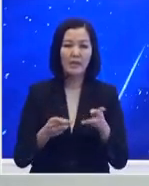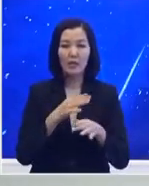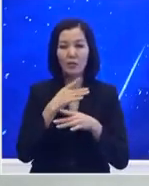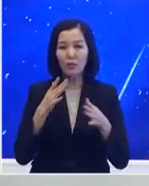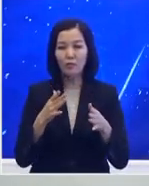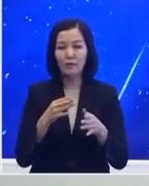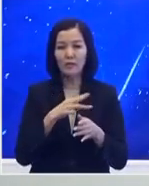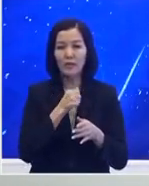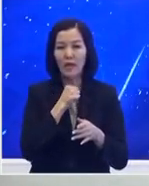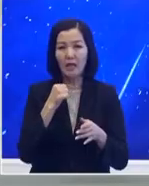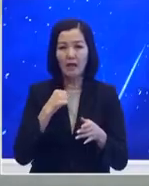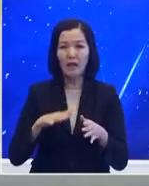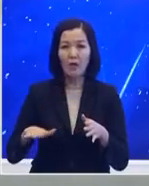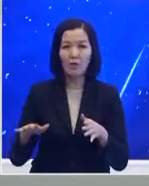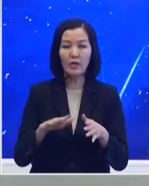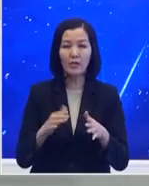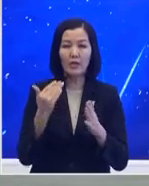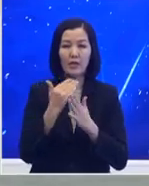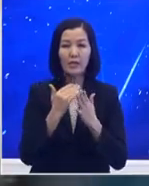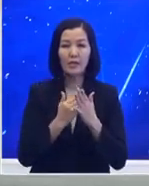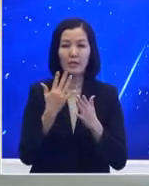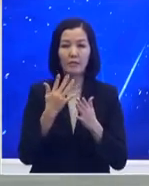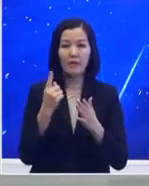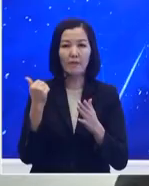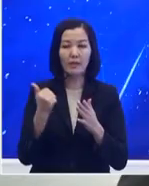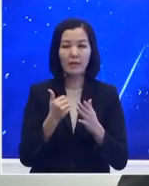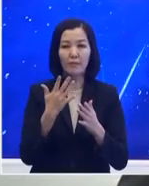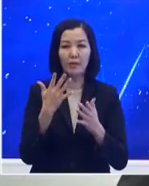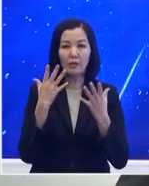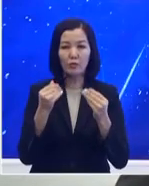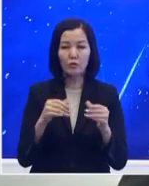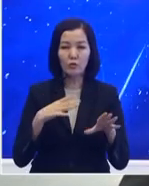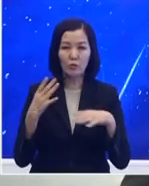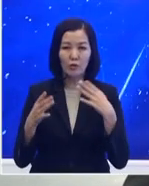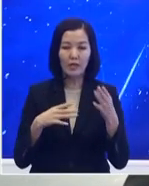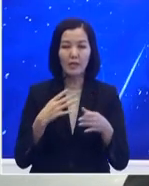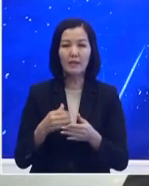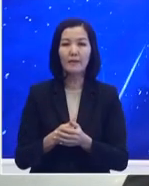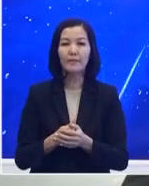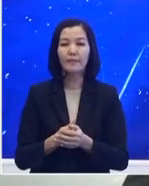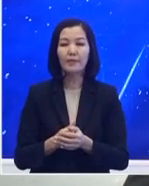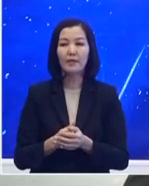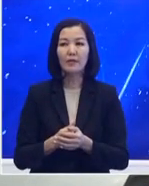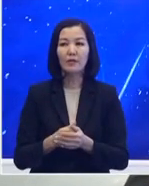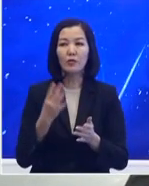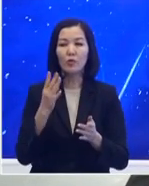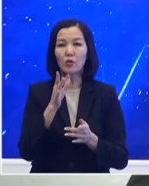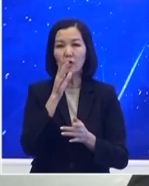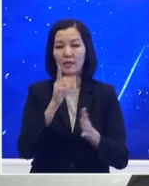көпшілігі Талғар ауданынан. Олар кесте бойынша аптасына 5 рет дайындық өткізеді. Ең бастысы бізде балалар 4 жастан